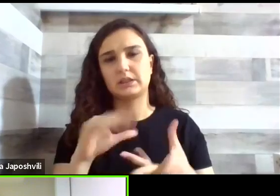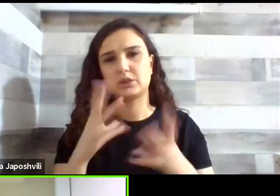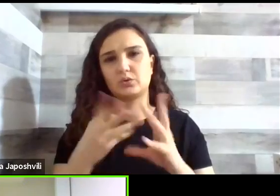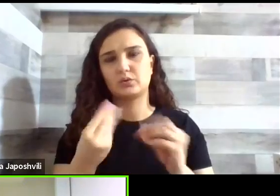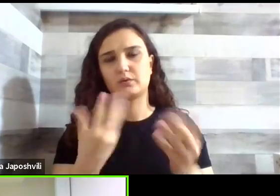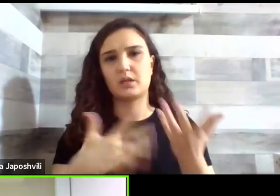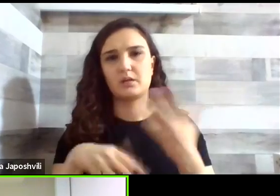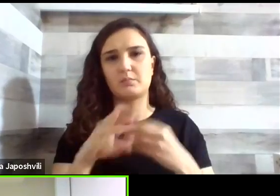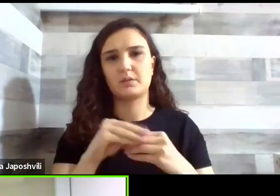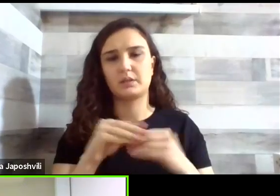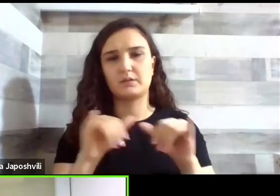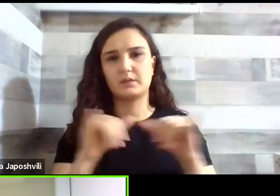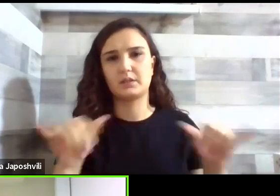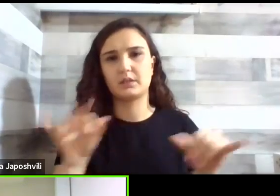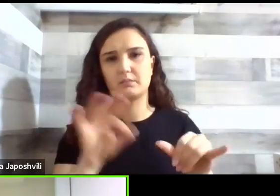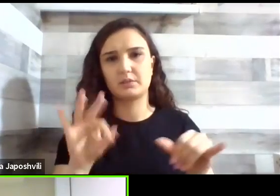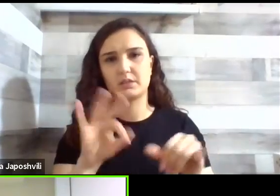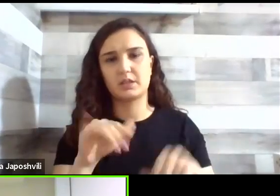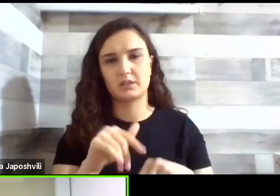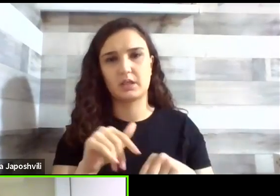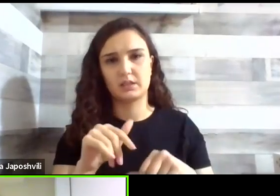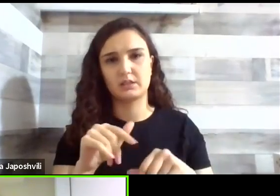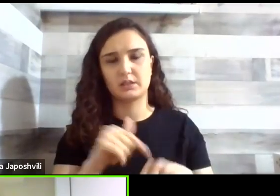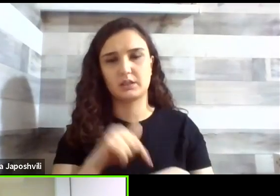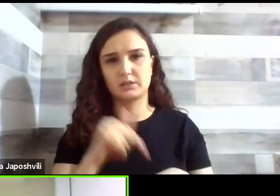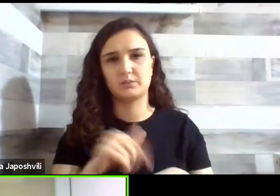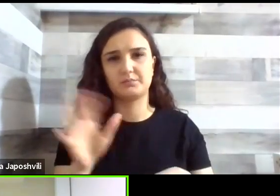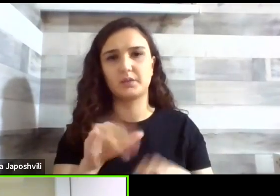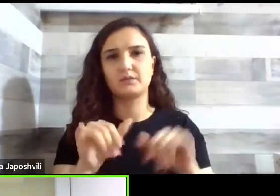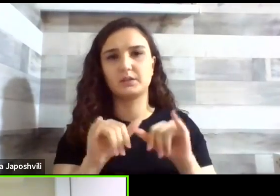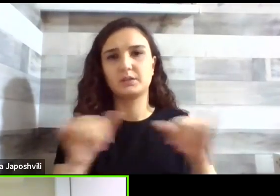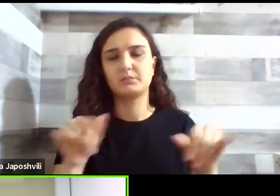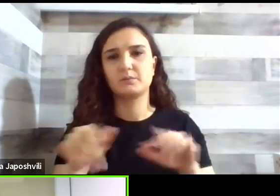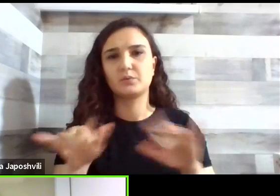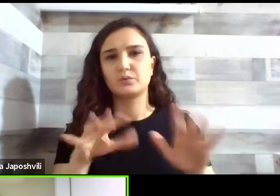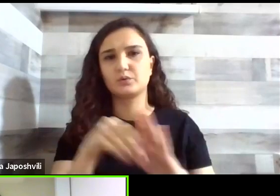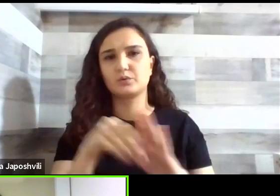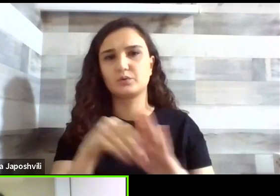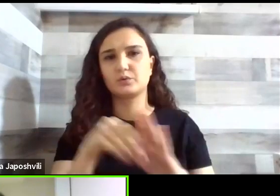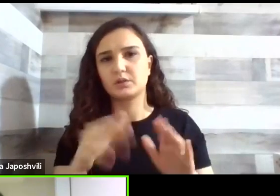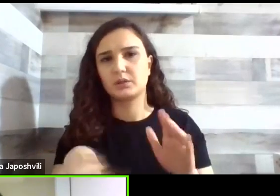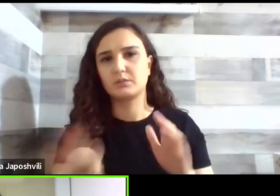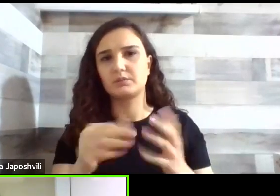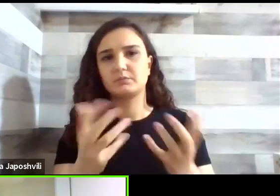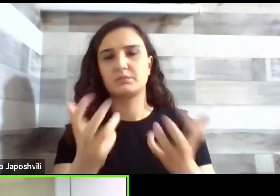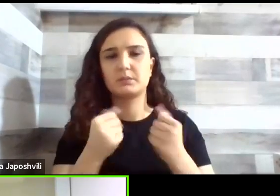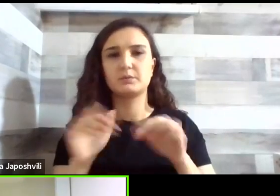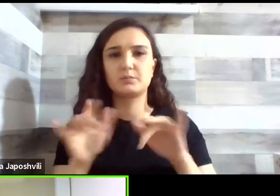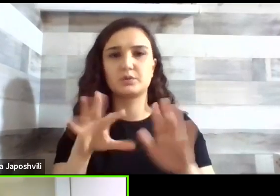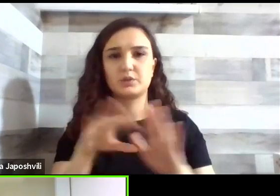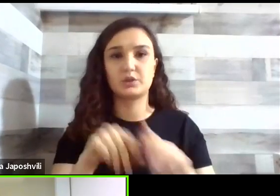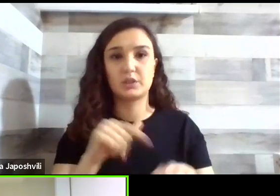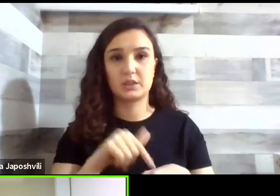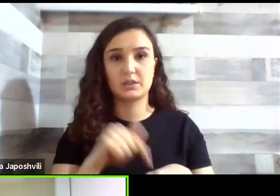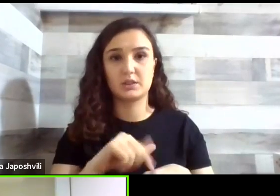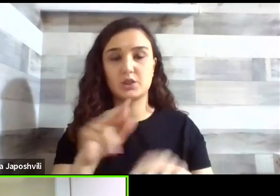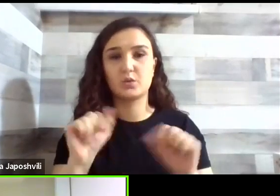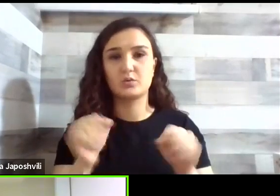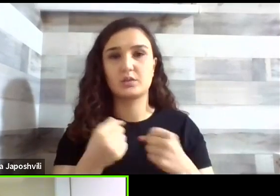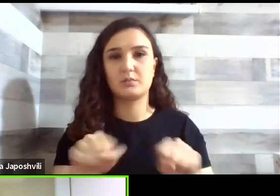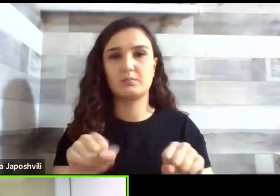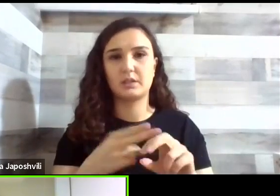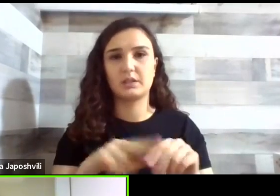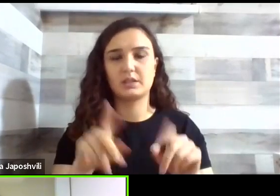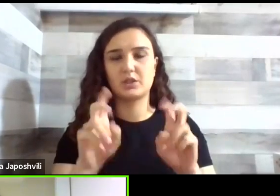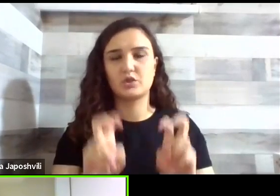ყველაფერი განვითარებას განიცდის, ხო? და ამ განვითარებას, ამ პროცესში, გამოცდილების მიღების პროცესში განიცდის. შეუძლებელია ეს